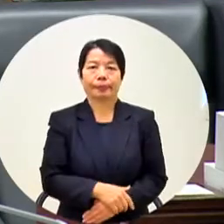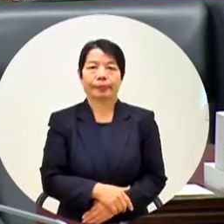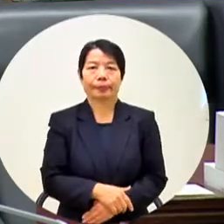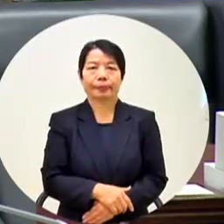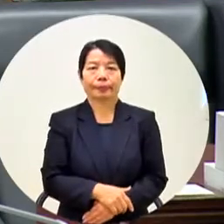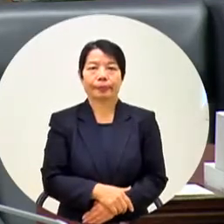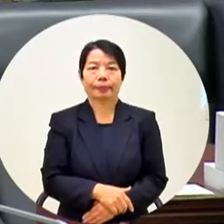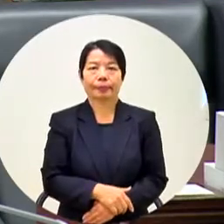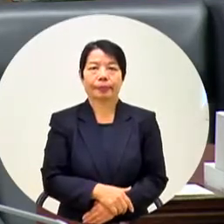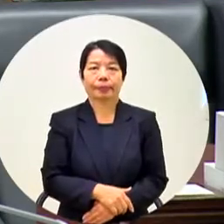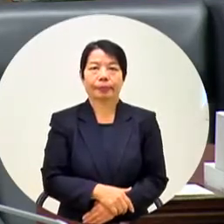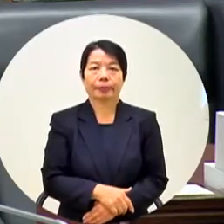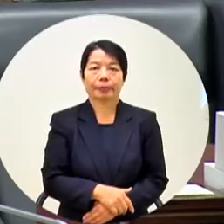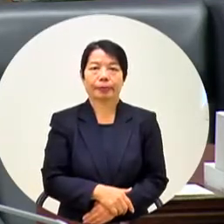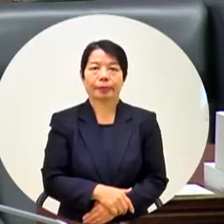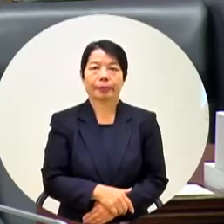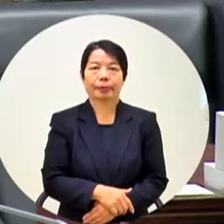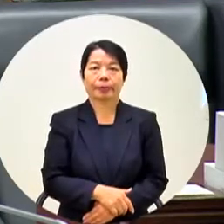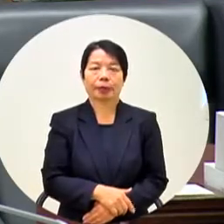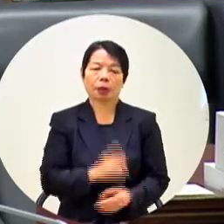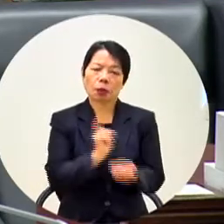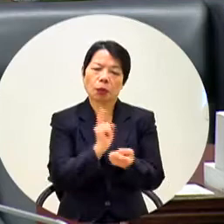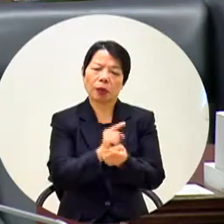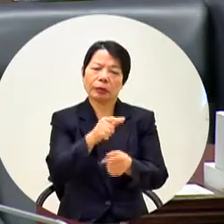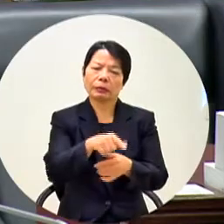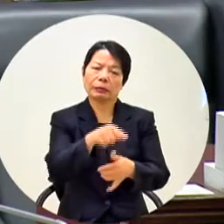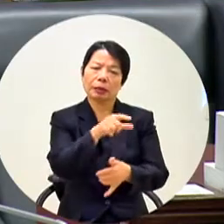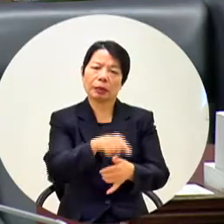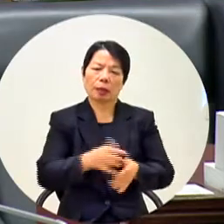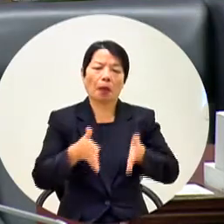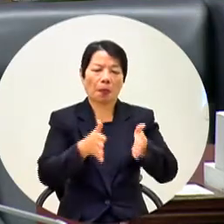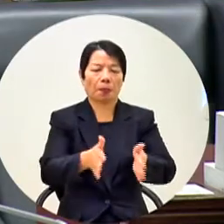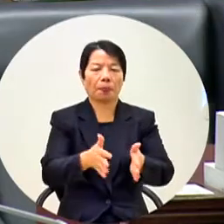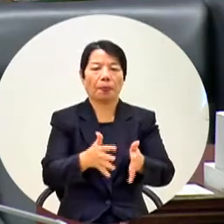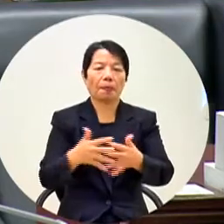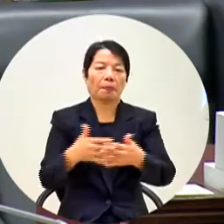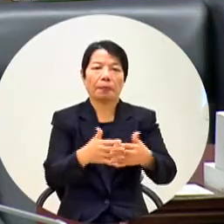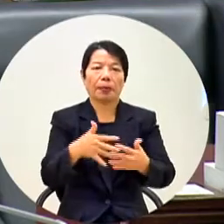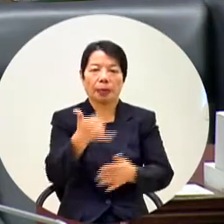分为着这个议题，规个中央也几乎